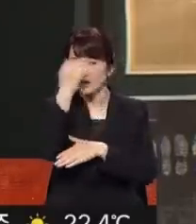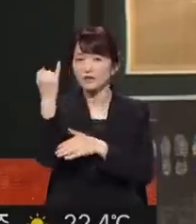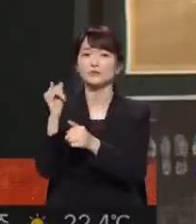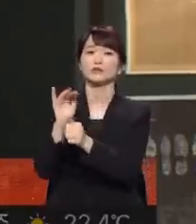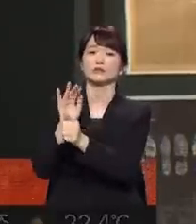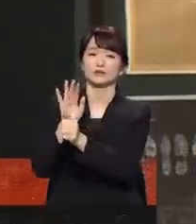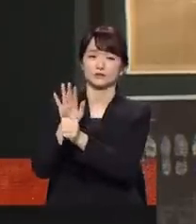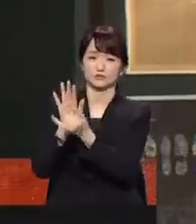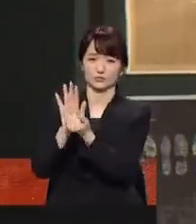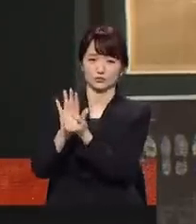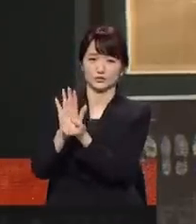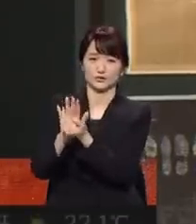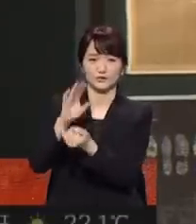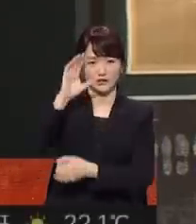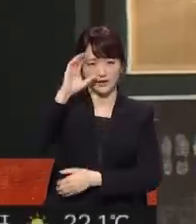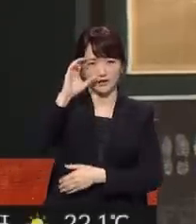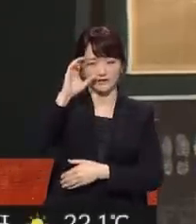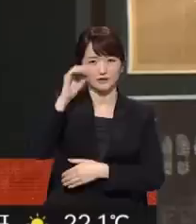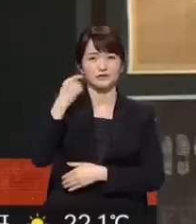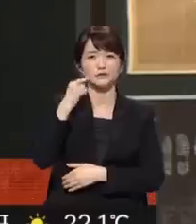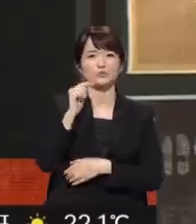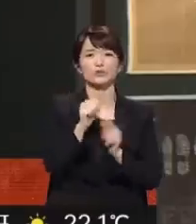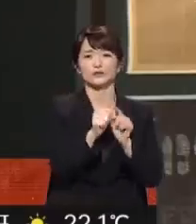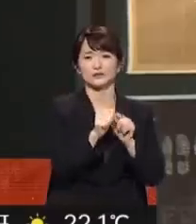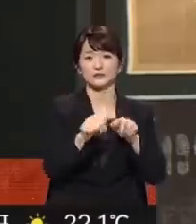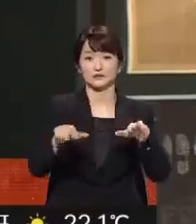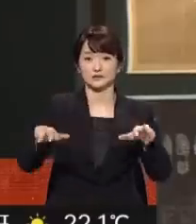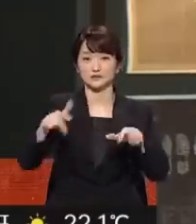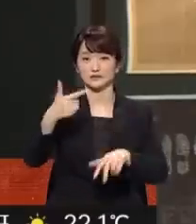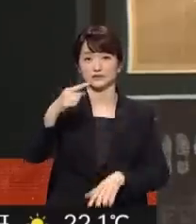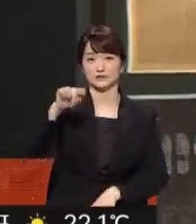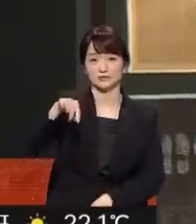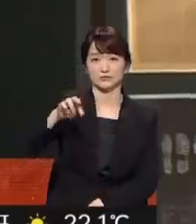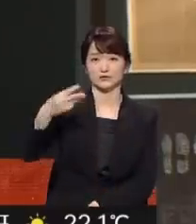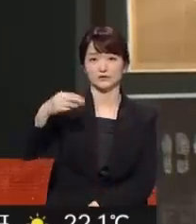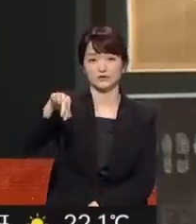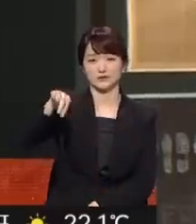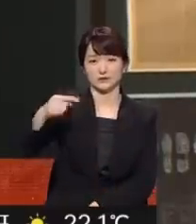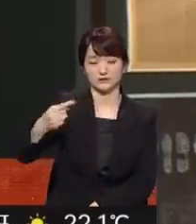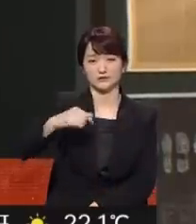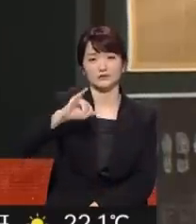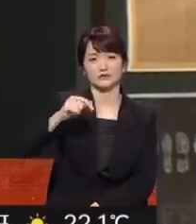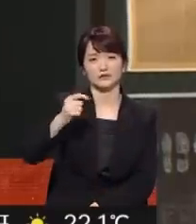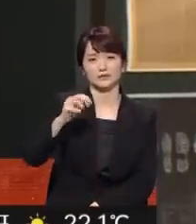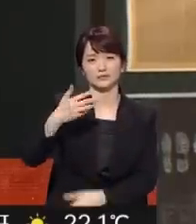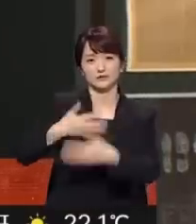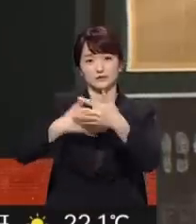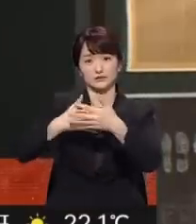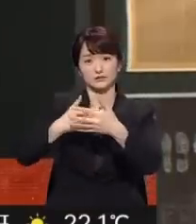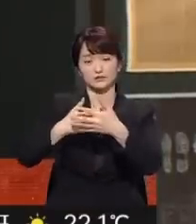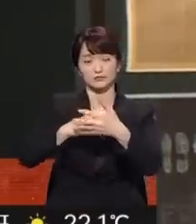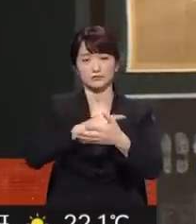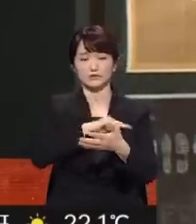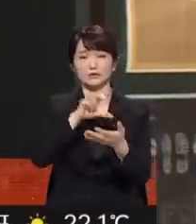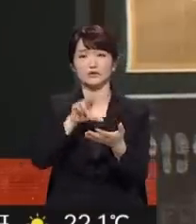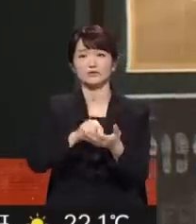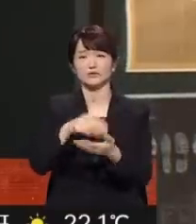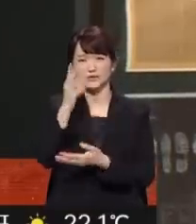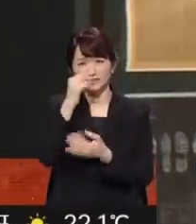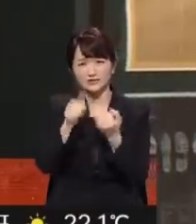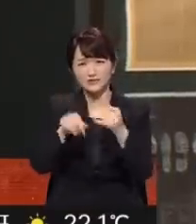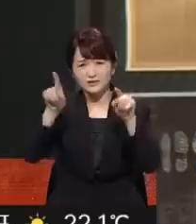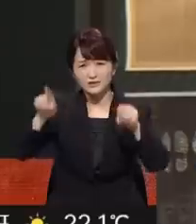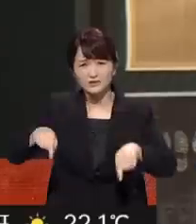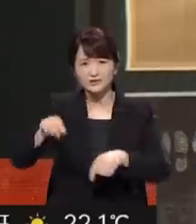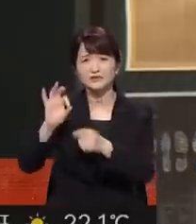하신 아르헨티나의 황승면님, 지금 넷플릭스로 JTBC 드라마 신성한 이혼 10회째 보고 있는데 도대체 박지훈 변호사